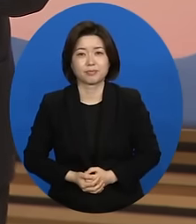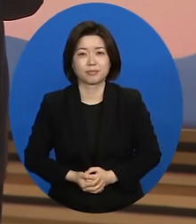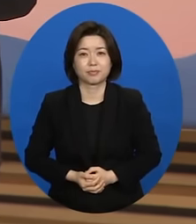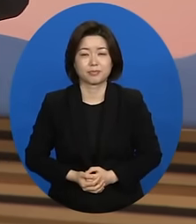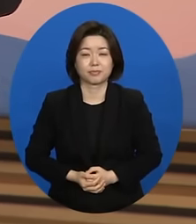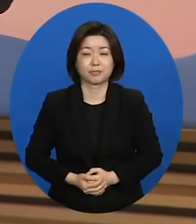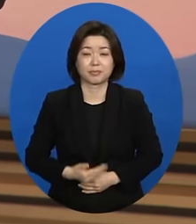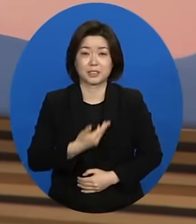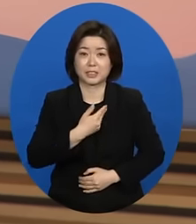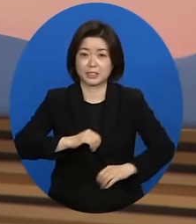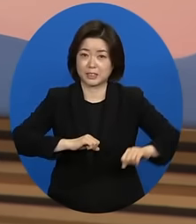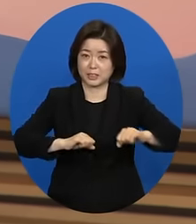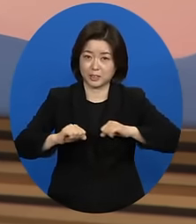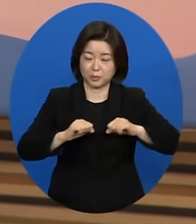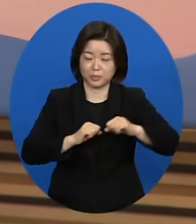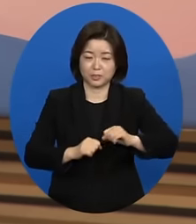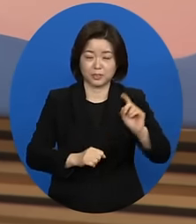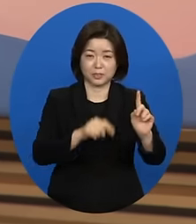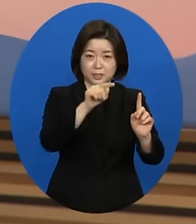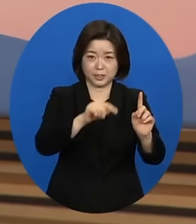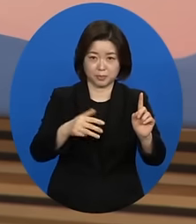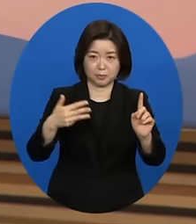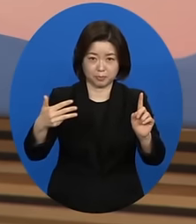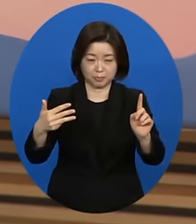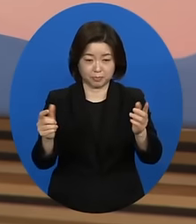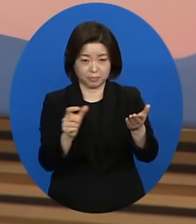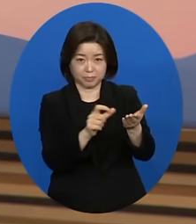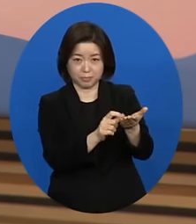사도행전 1장 8절에 나오는